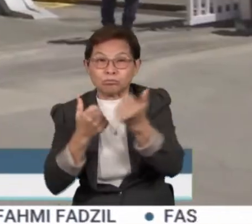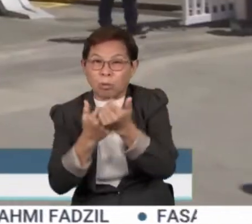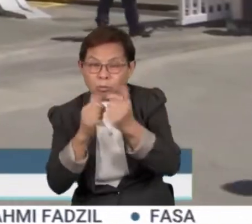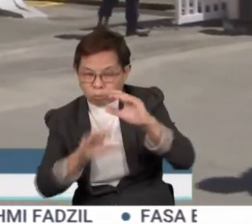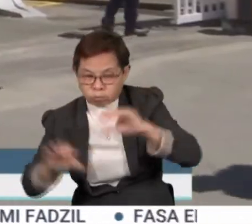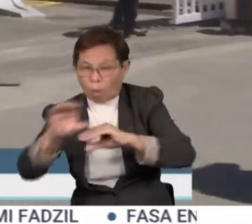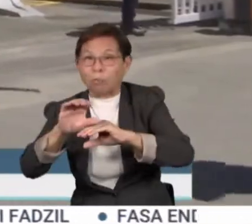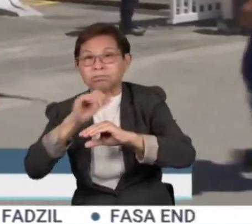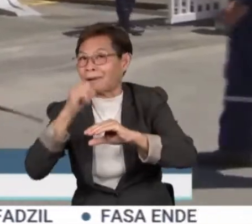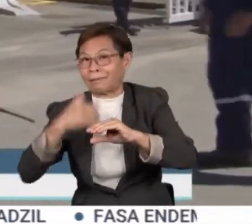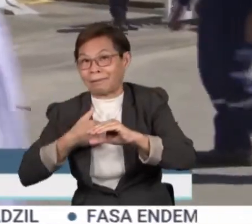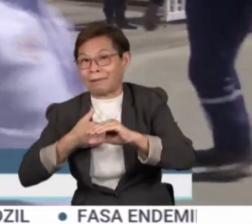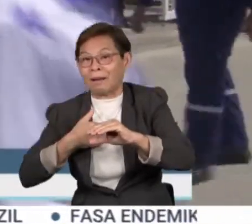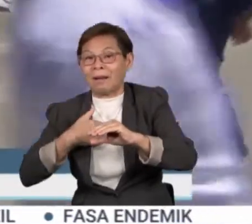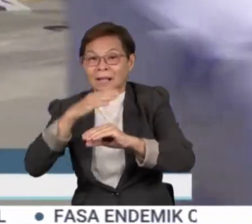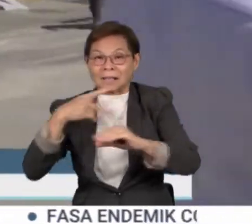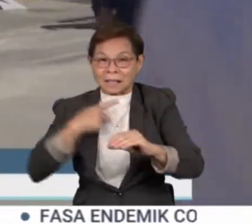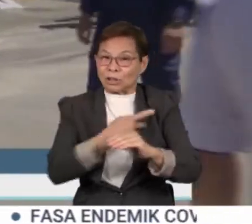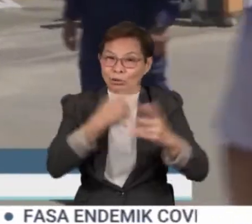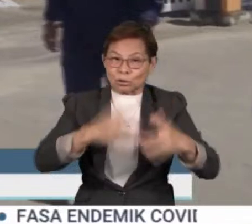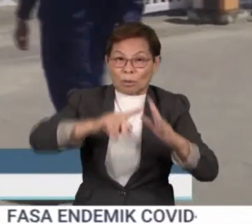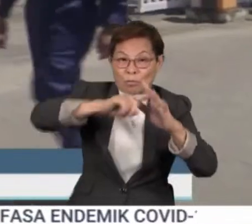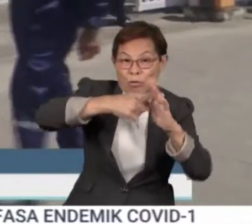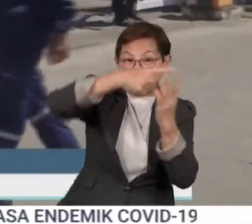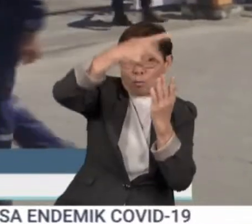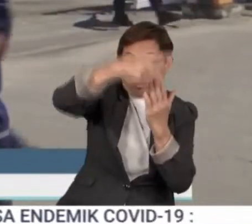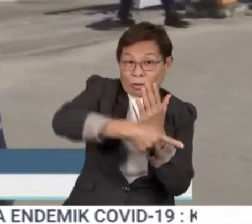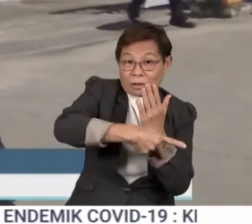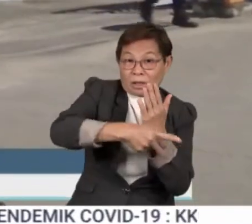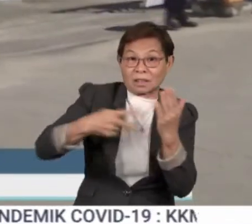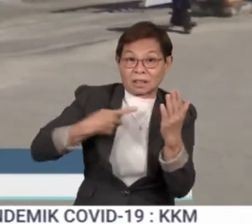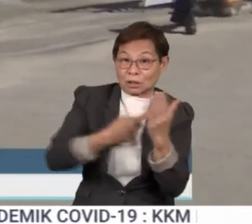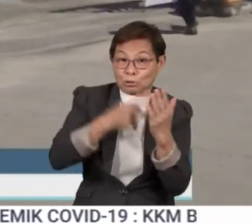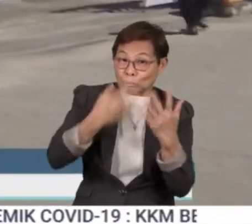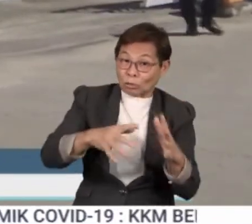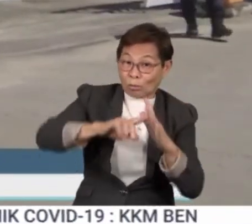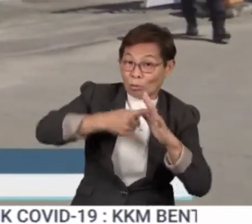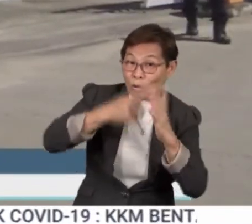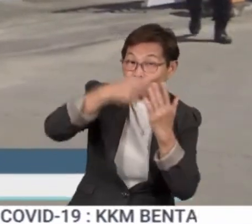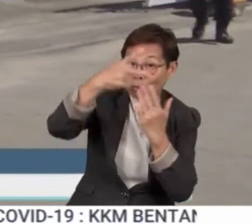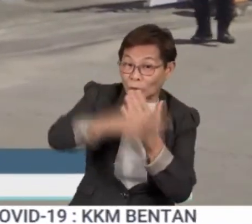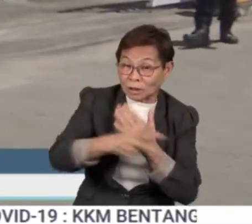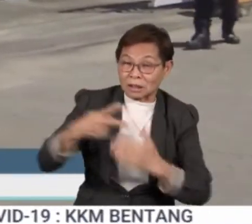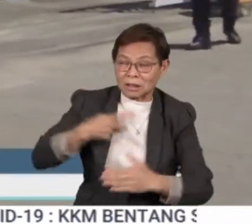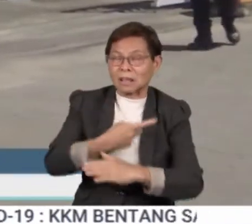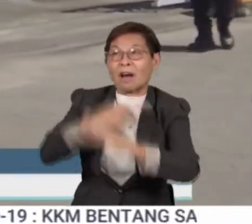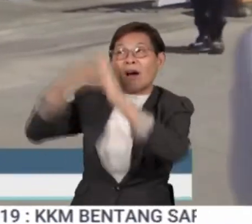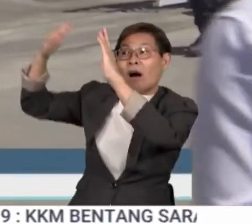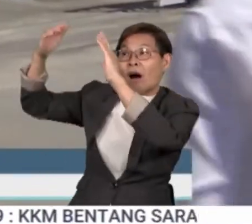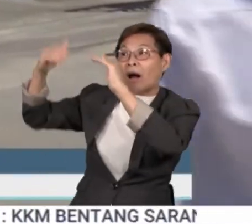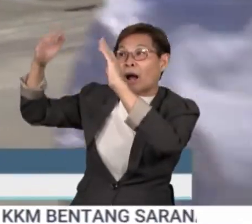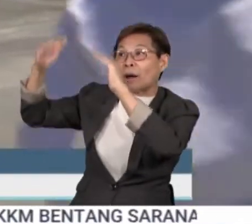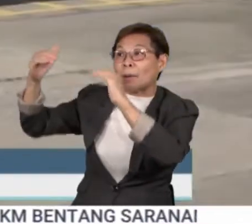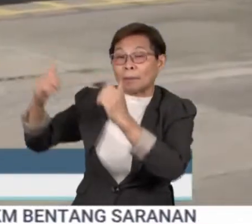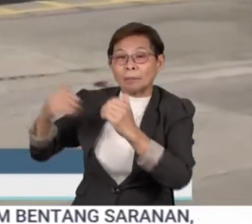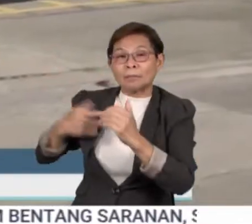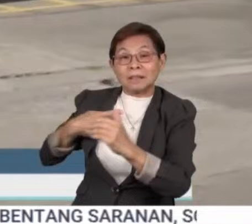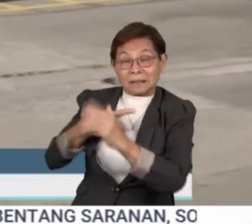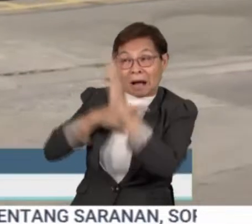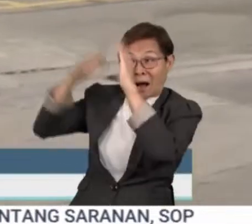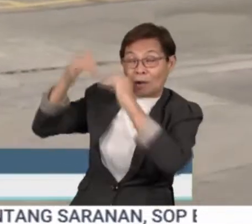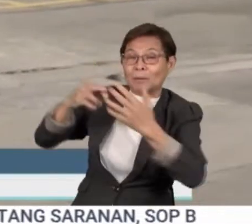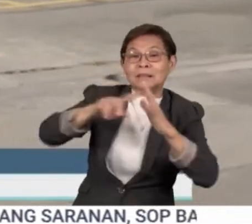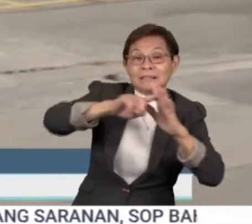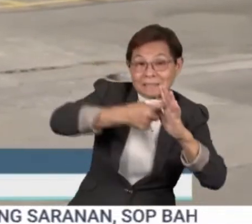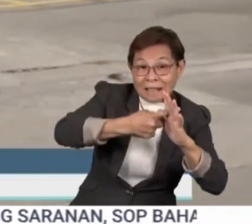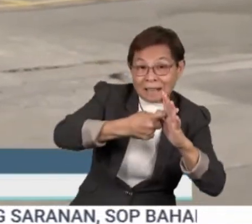yang kita telah memulakan projek ini, dan kita harap dengan